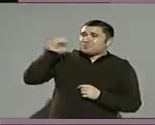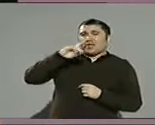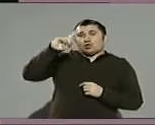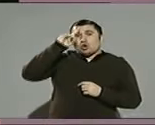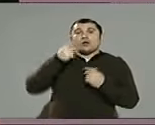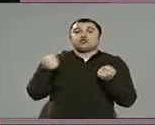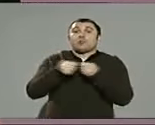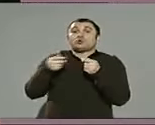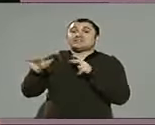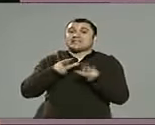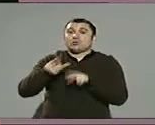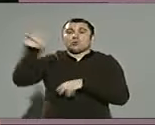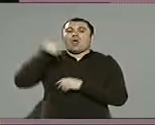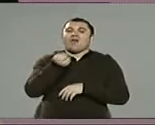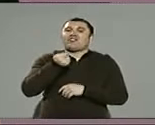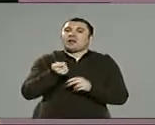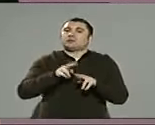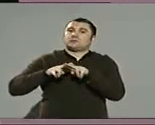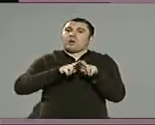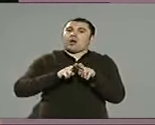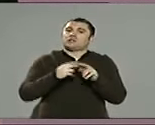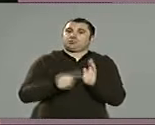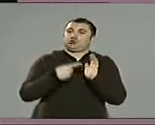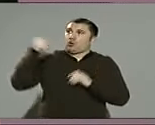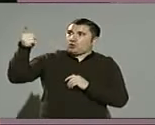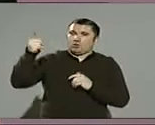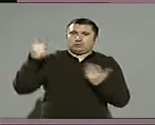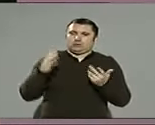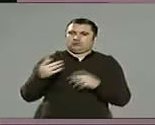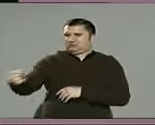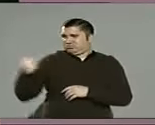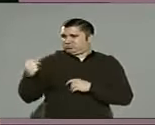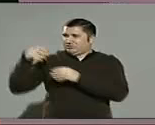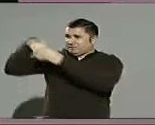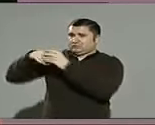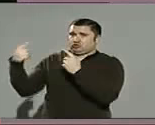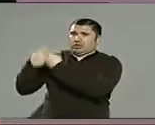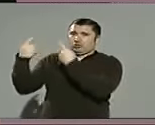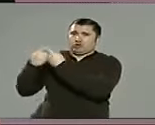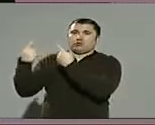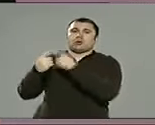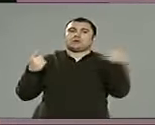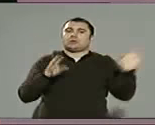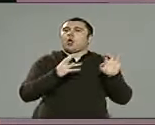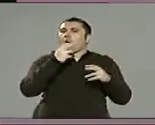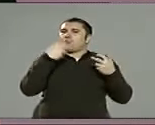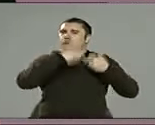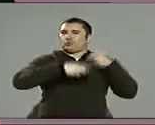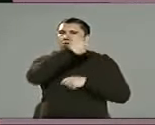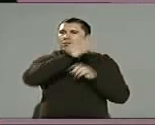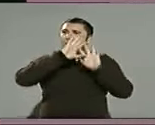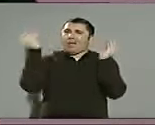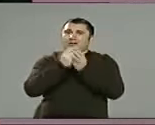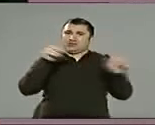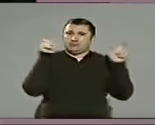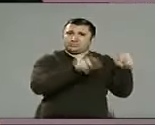Finanzmarktbesteuerung bis zum heutigen Tag nicht vorantreibt, sondern intern streitet und in Brüssel alles verhindert, damit wir auf den Weg